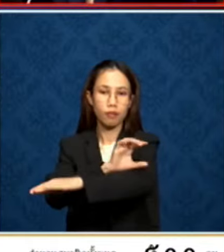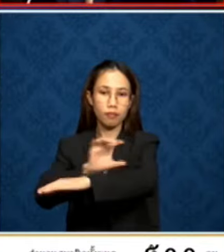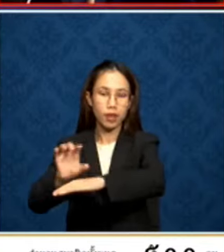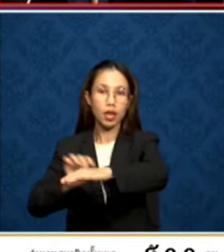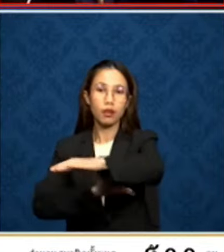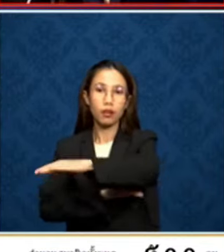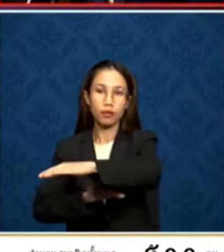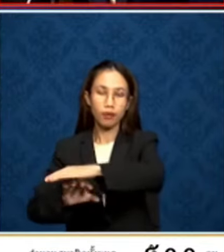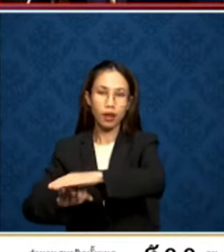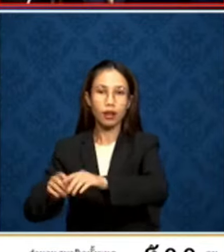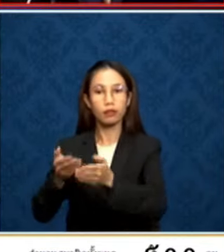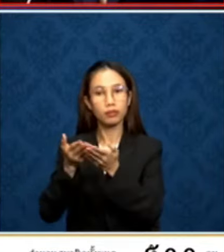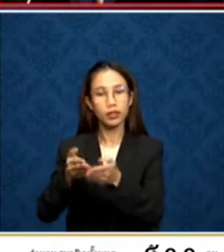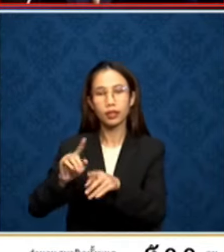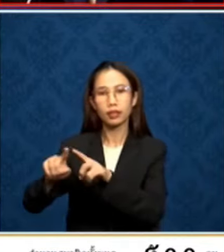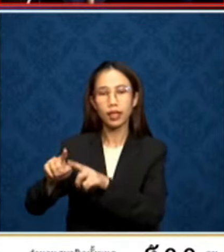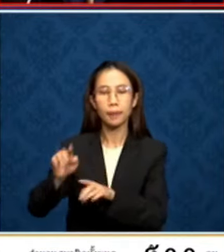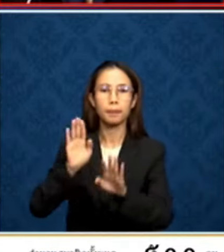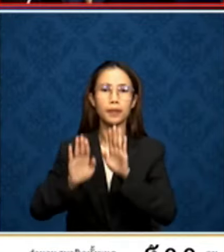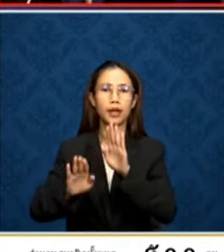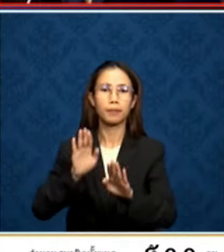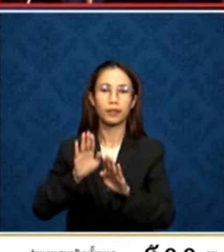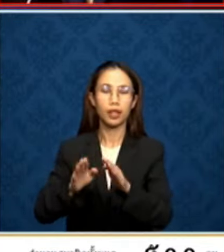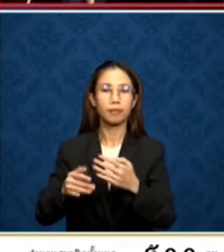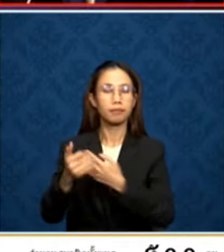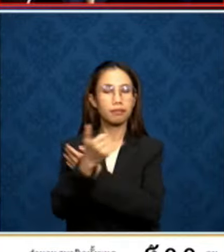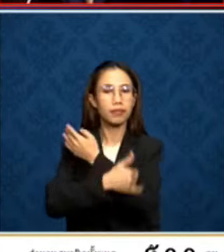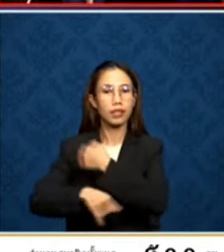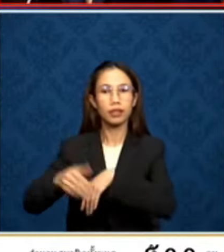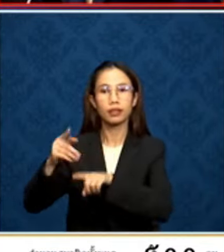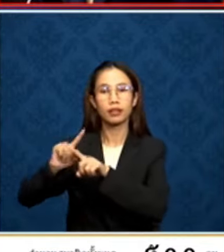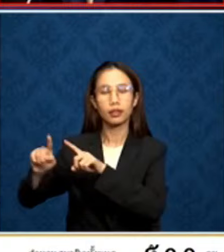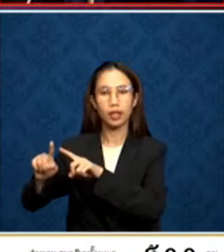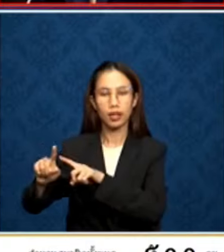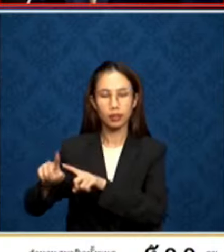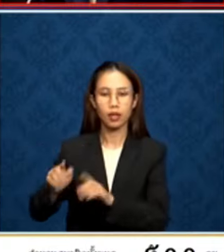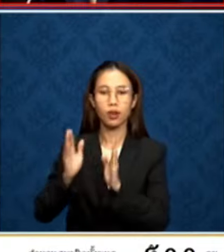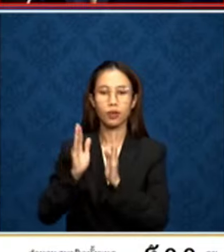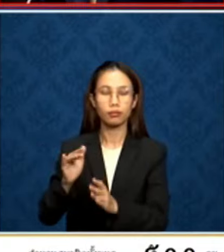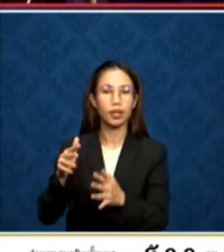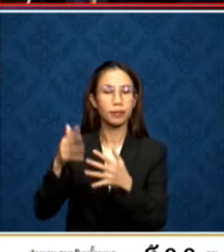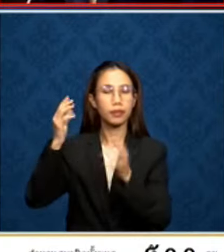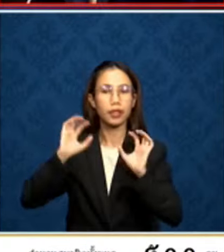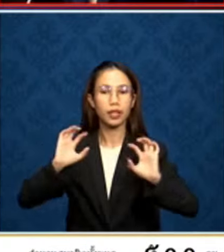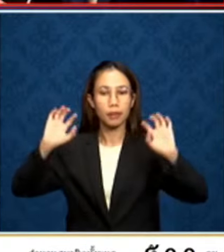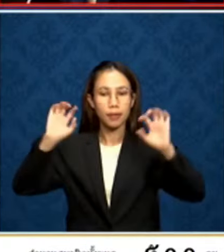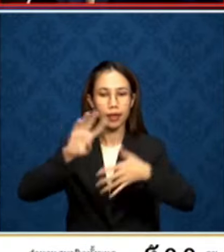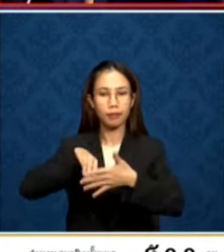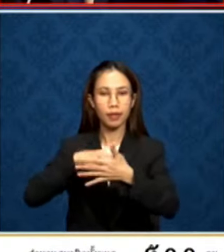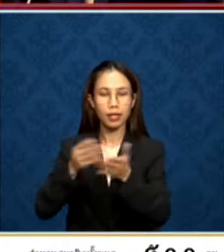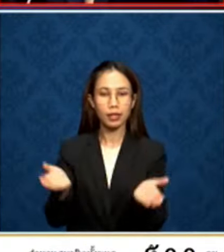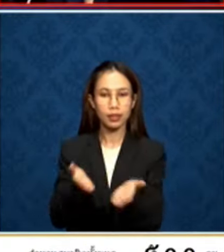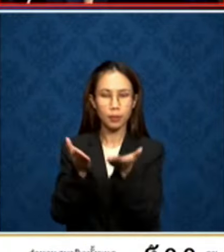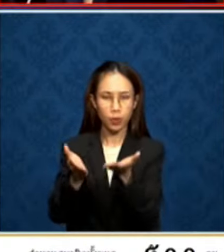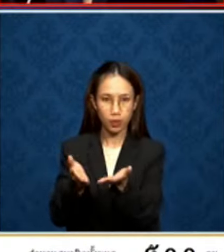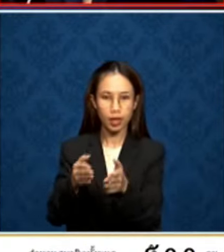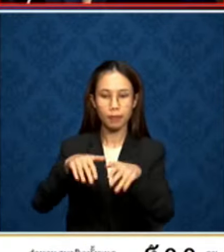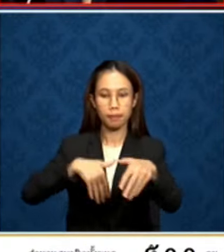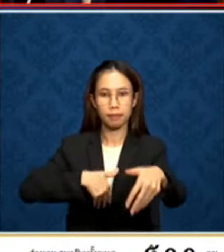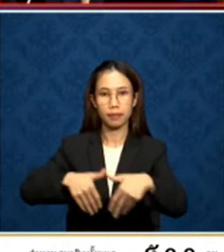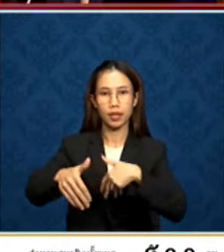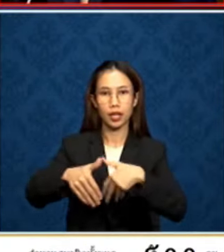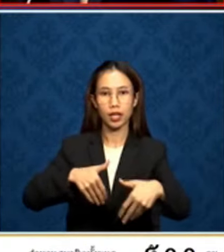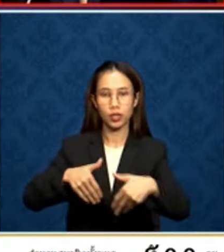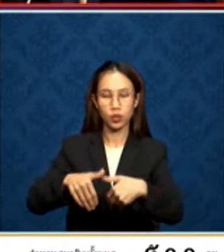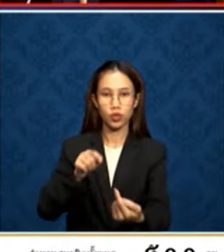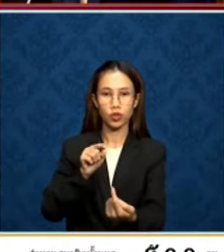เปรียบเทียบกับต่างประเทศค่ะรัฐบาลจะออกมาตรการในการลดการใช้รถยนต์ส่วนตัวแล้วก็จะสนับสนุนให้พี่น้องประชาชนนั้นใช้